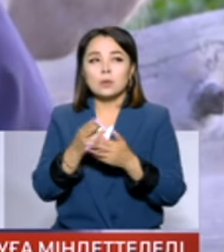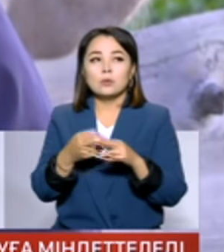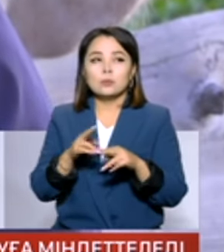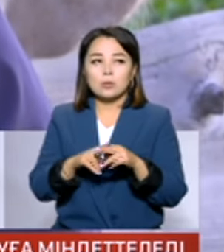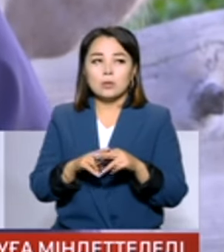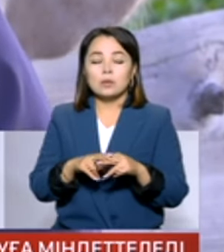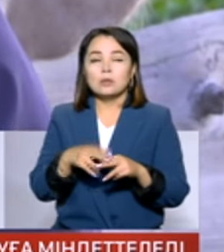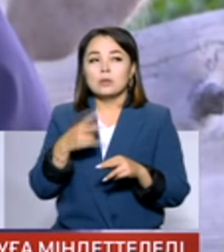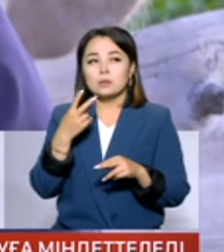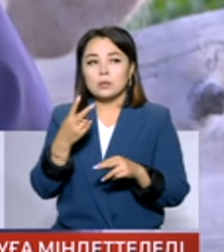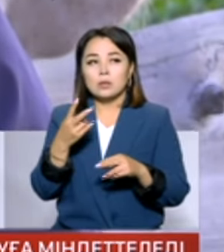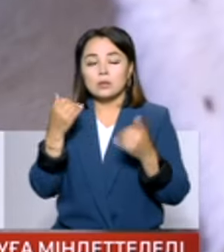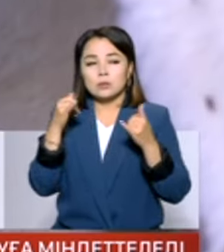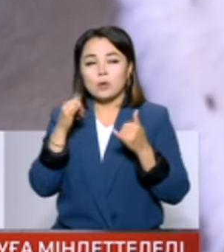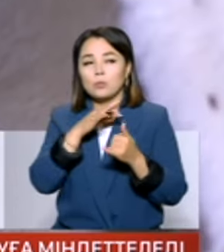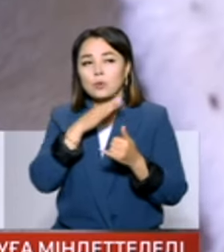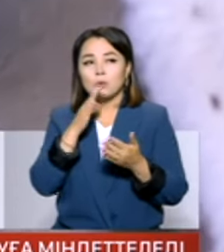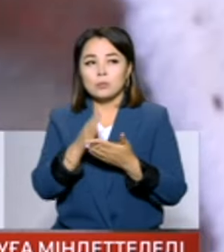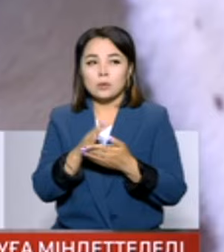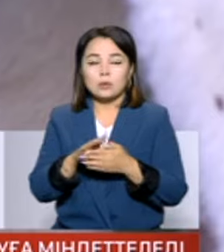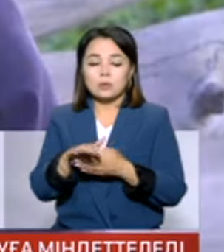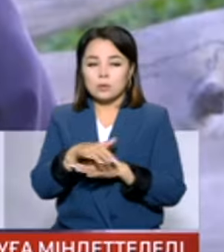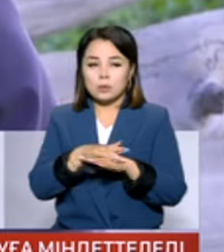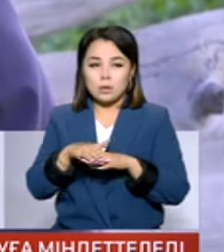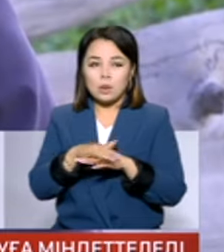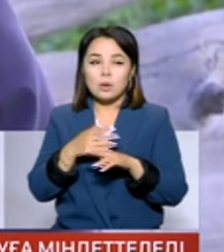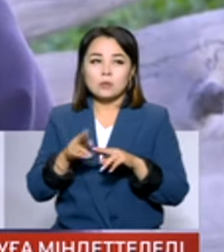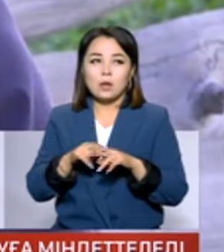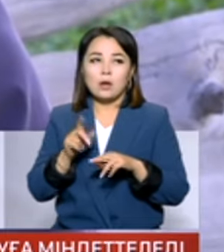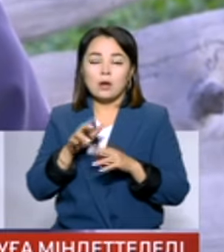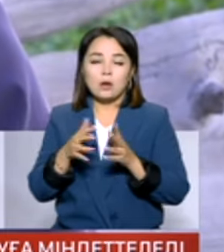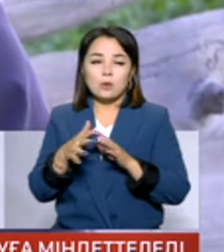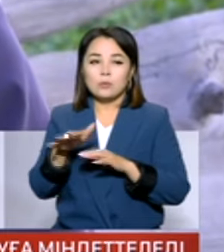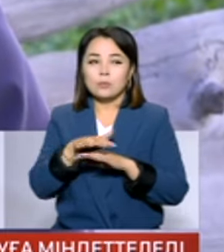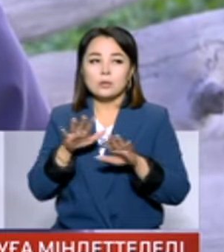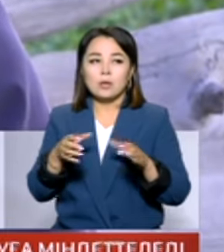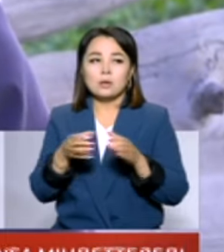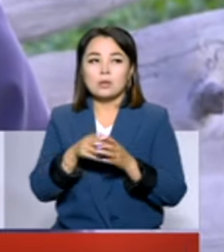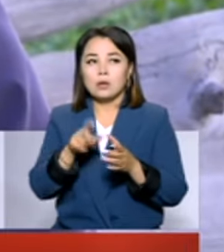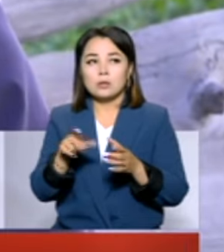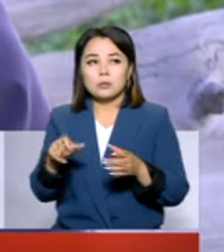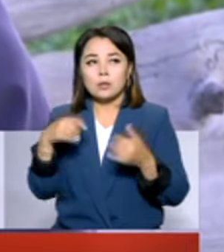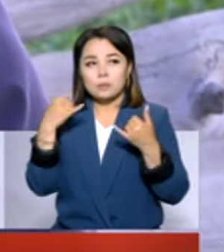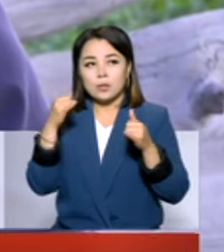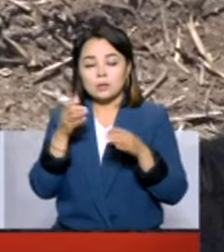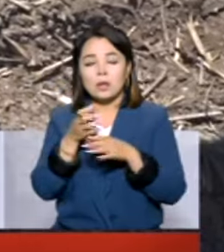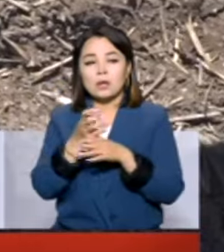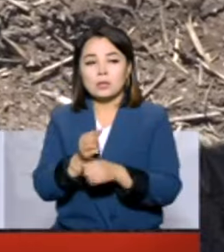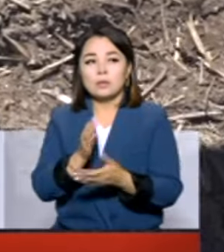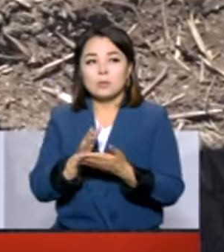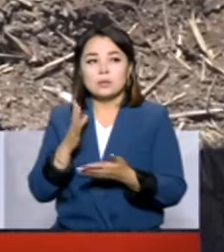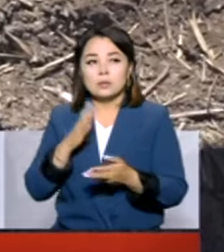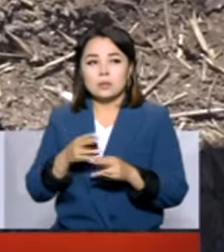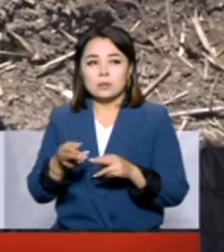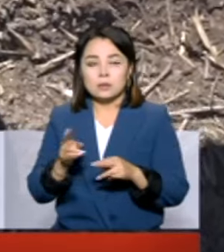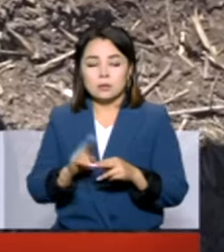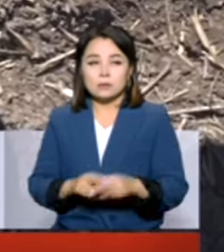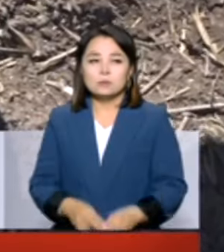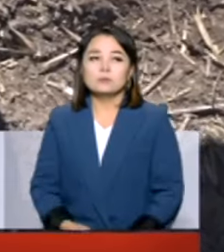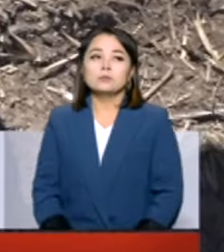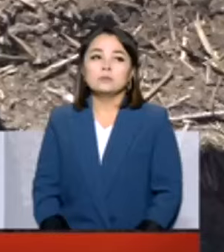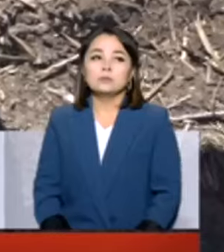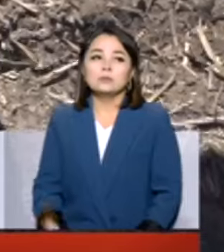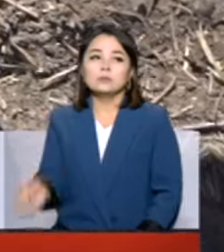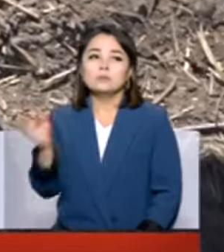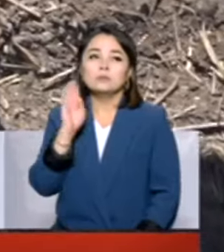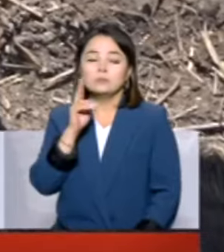екі сиырға ұстап қалып, біз мол сиыр ұстайтынбыз. Тек қана мен емес, бұл ауылымыздың адамдары солай малдың басына азайтты. Бала шағамыздың несібесі осы ғой,